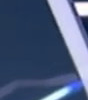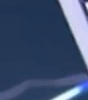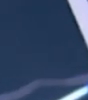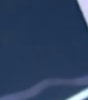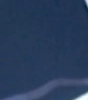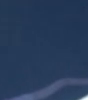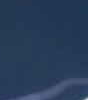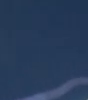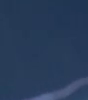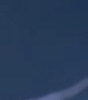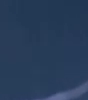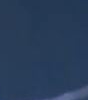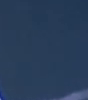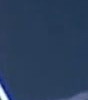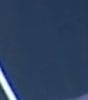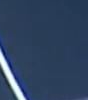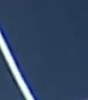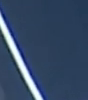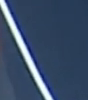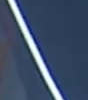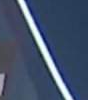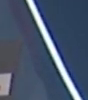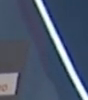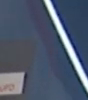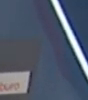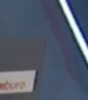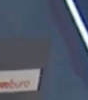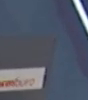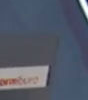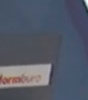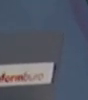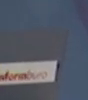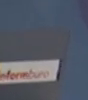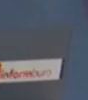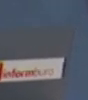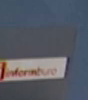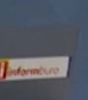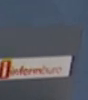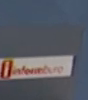оставляйте комментарии и не забудьте включить колокольчик, чтобы первыми увидеть все самое важное.